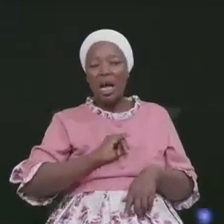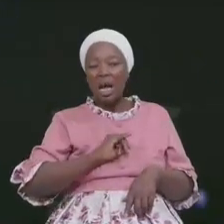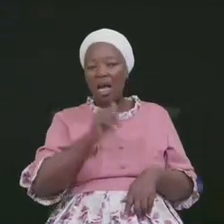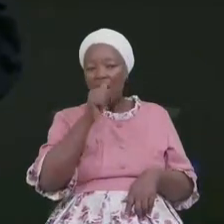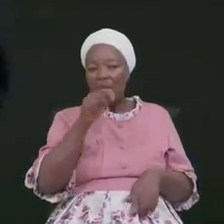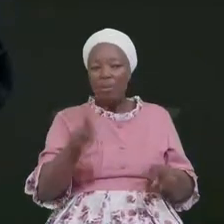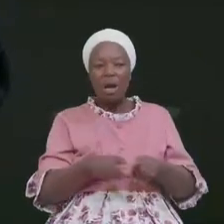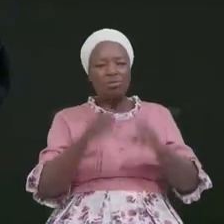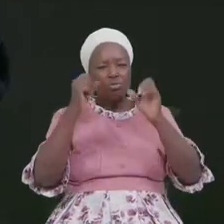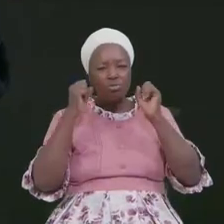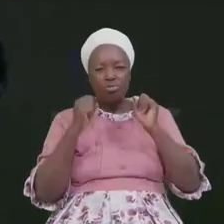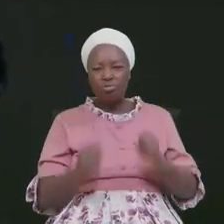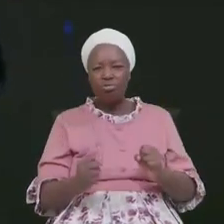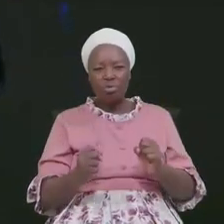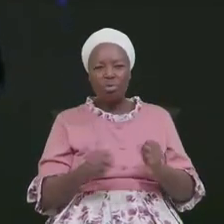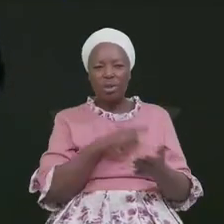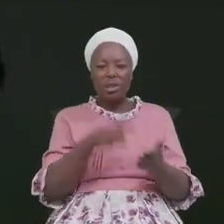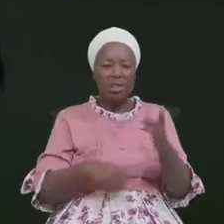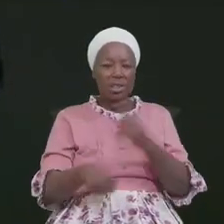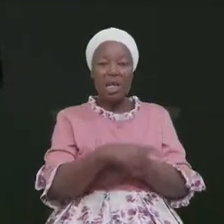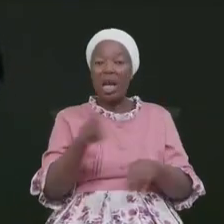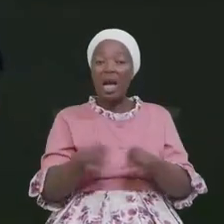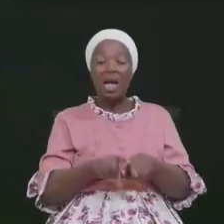Moïse m'envoya.